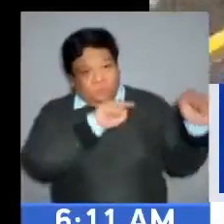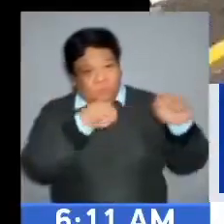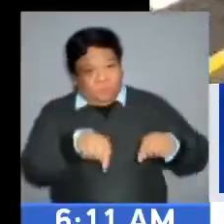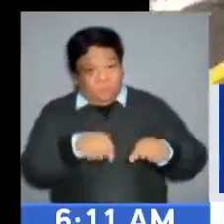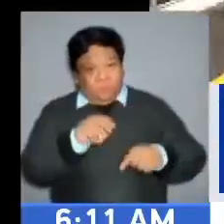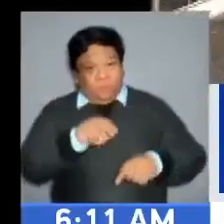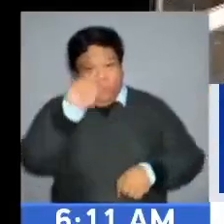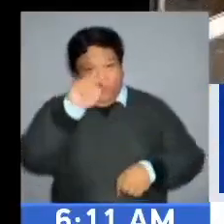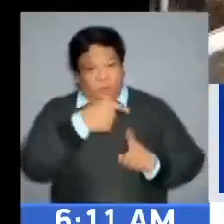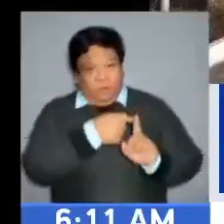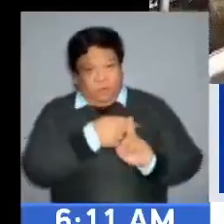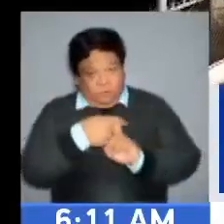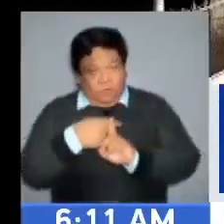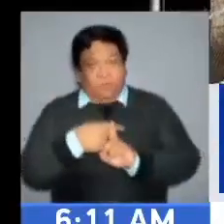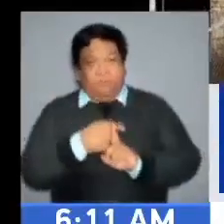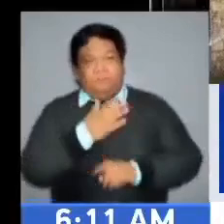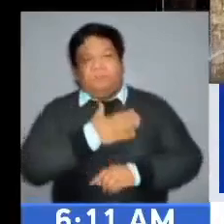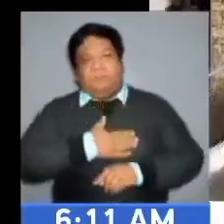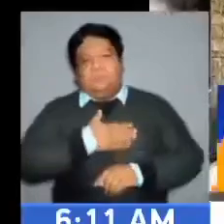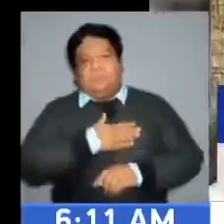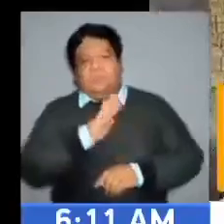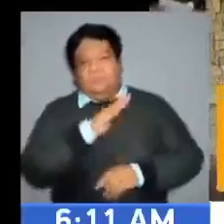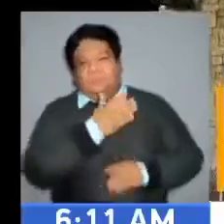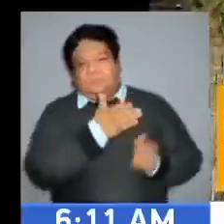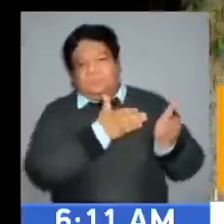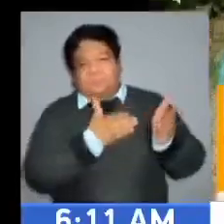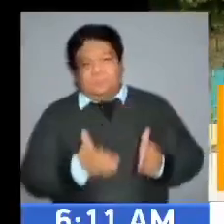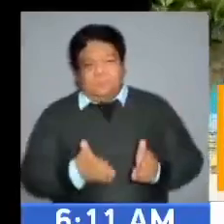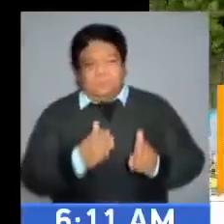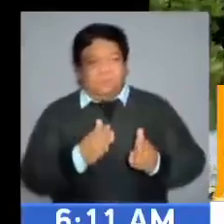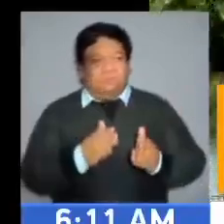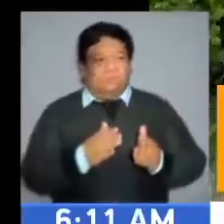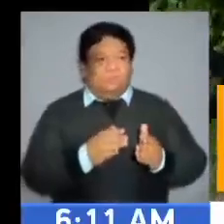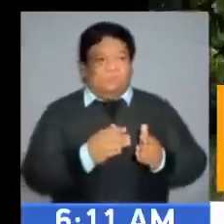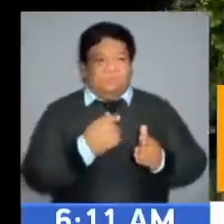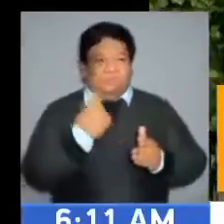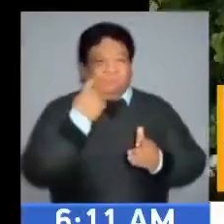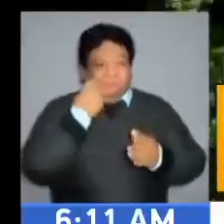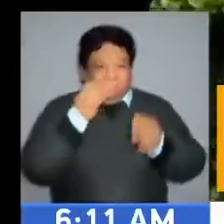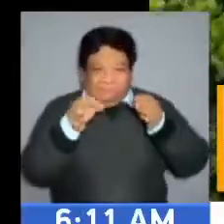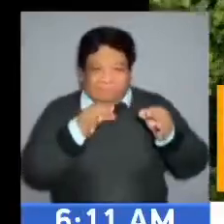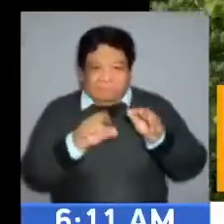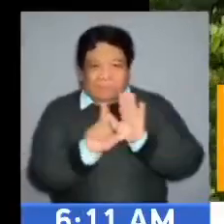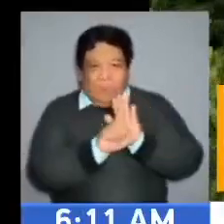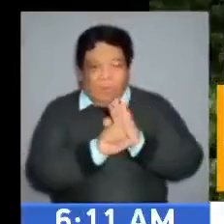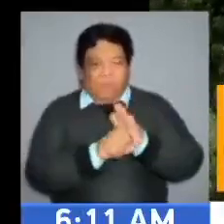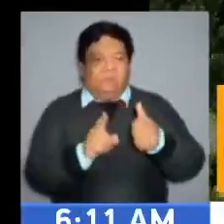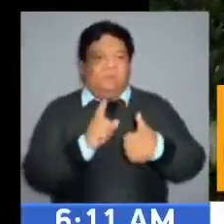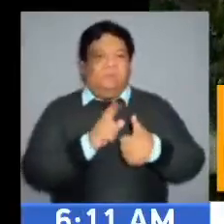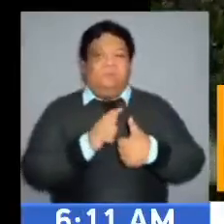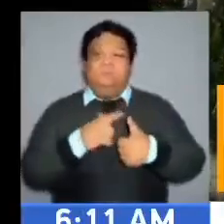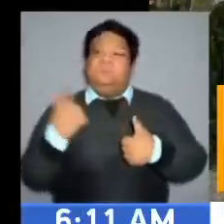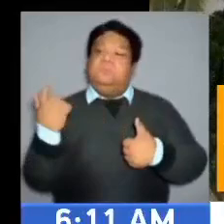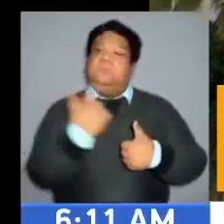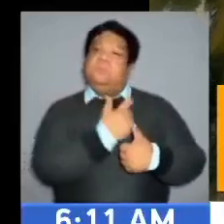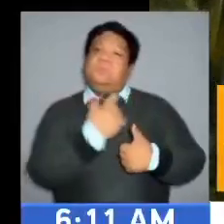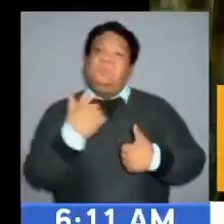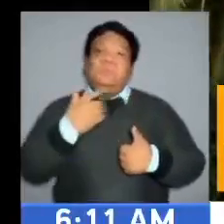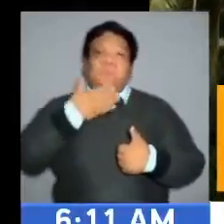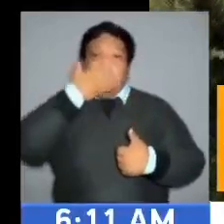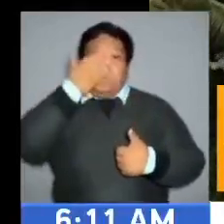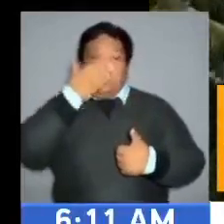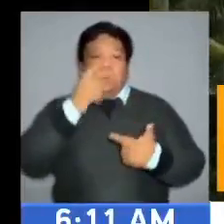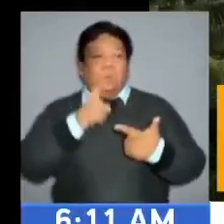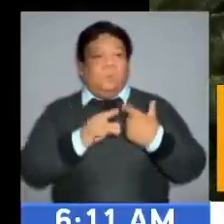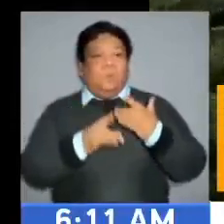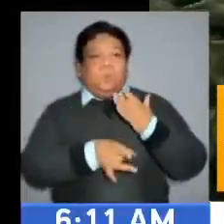na po kayo magdala ng pinagbabawal ng mga katulad ng mga pabango, yung mga nakakatusok na bagay, kuchilyo, etc. Pati po